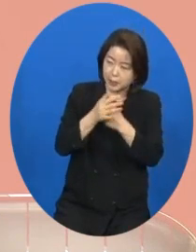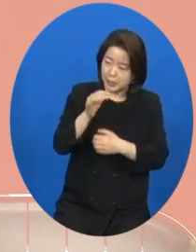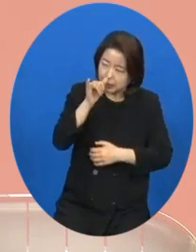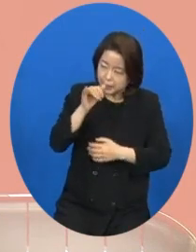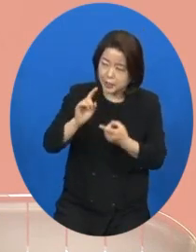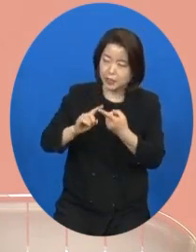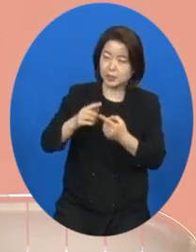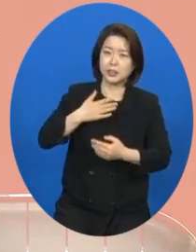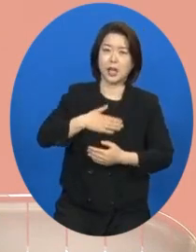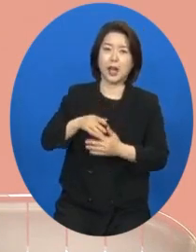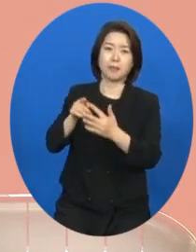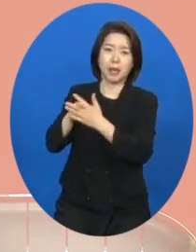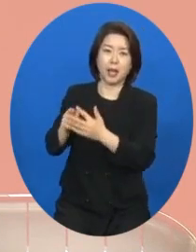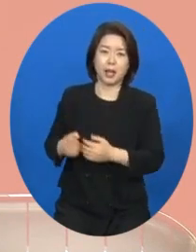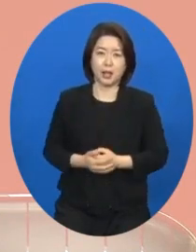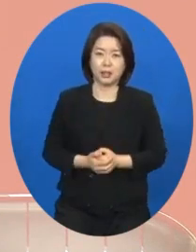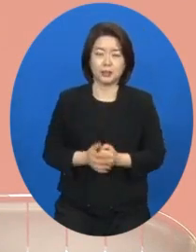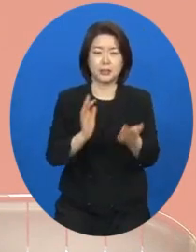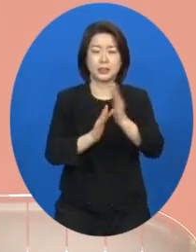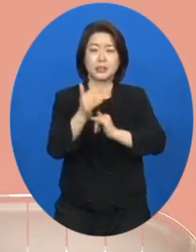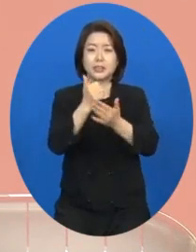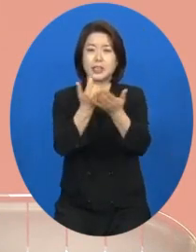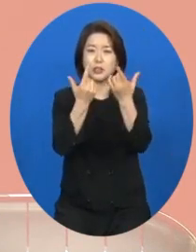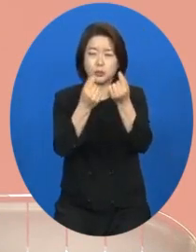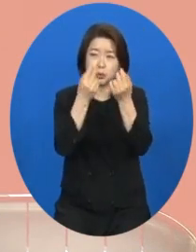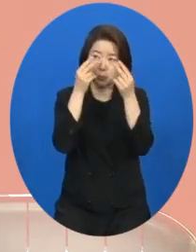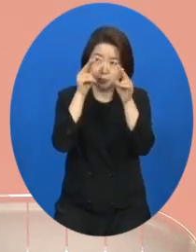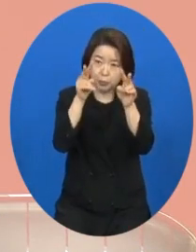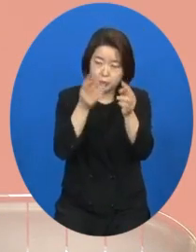알라는 예수님을 보듯이 보라는 거예요.